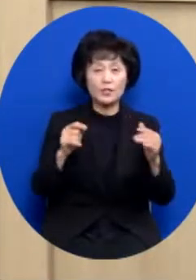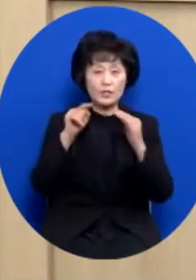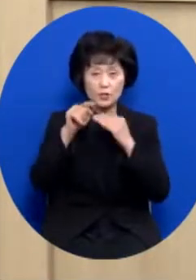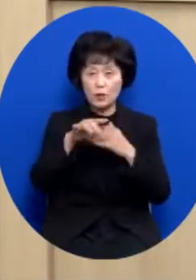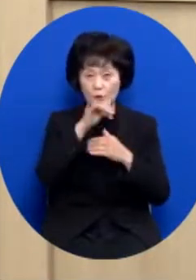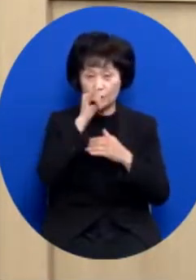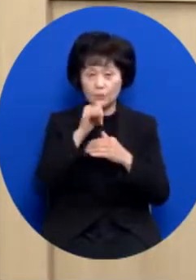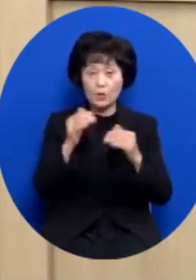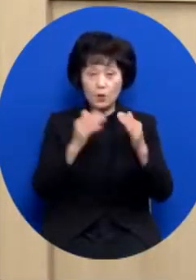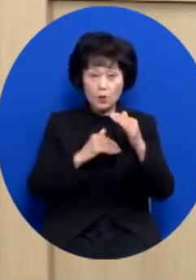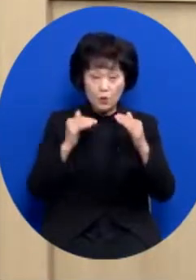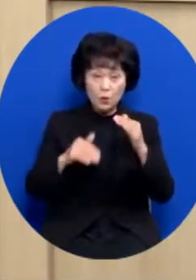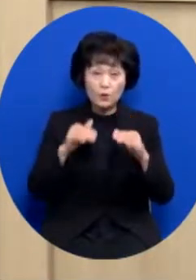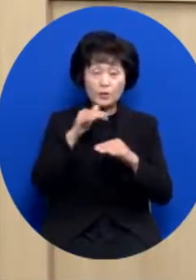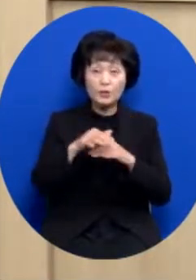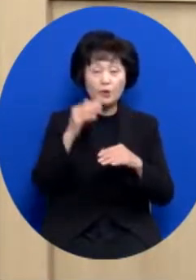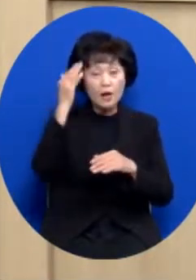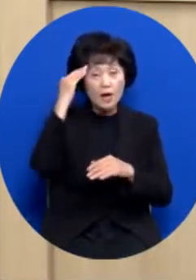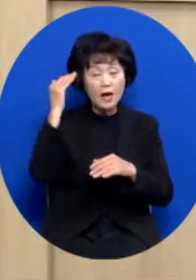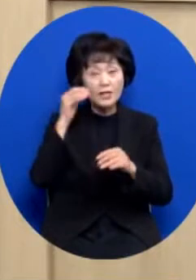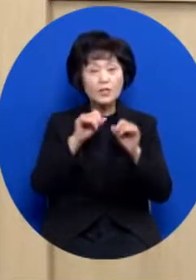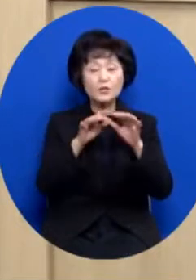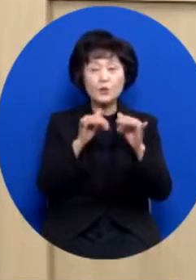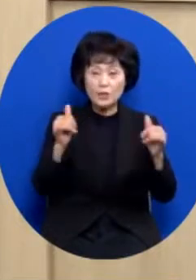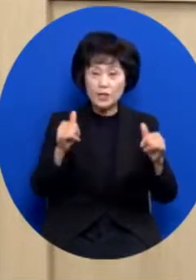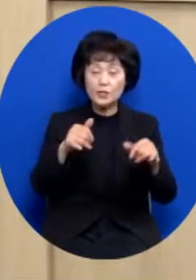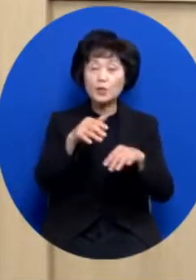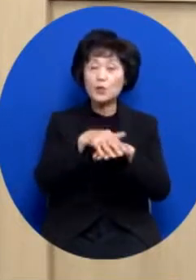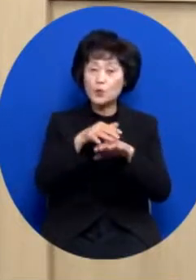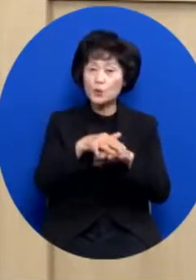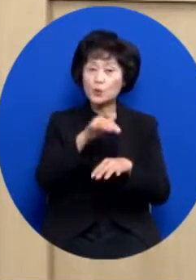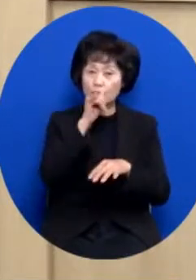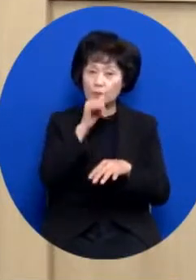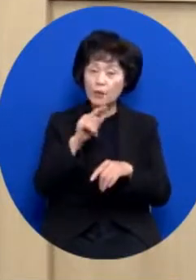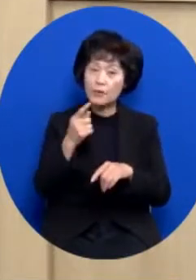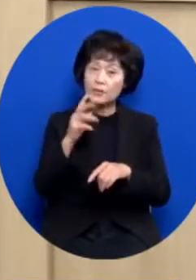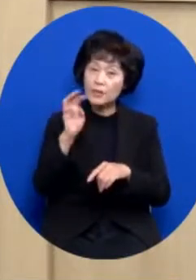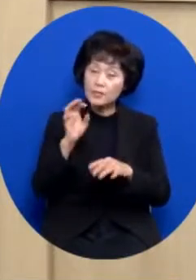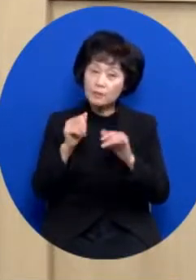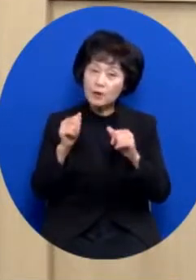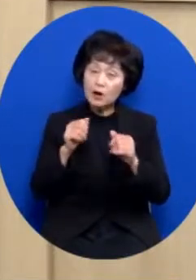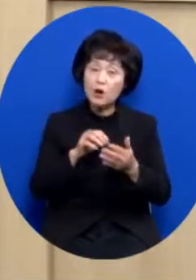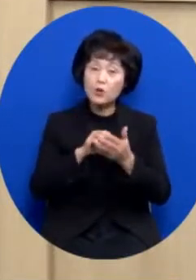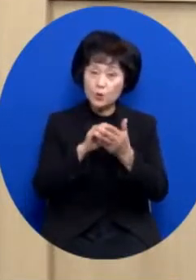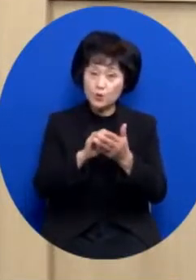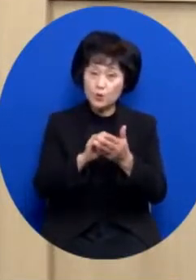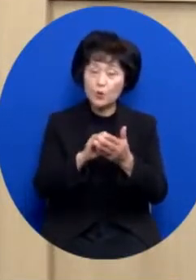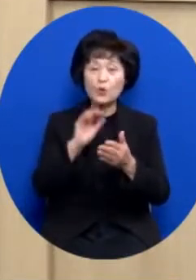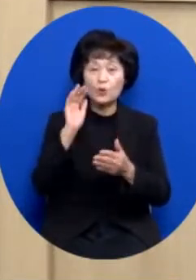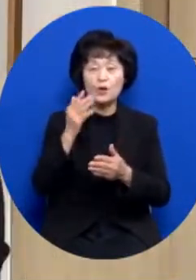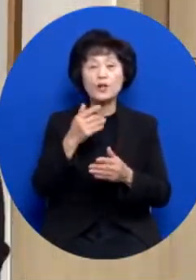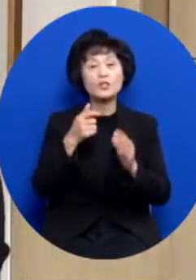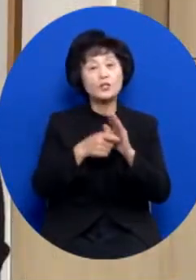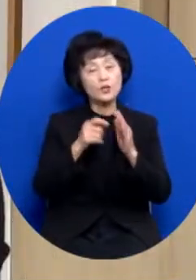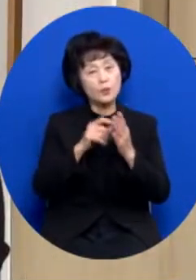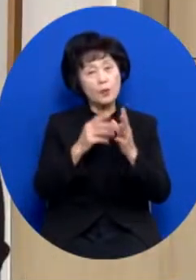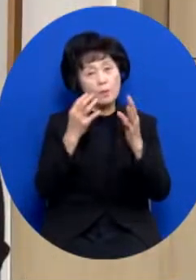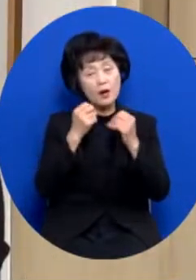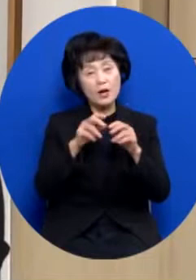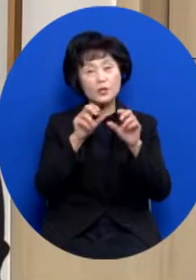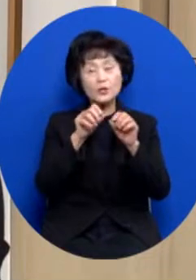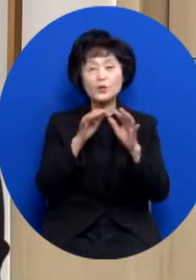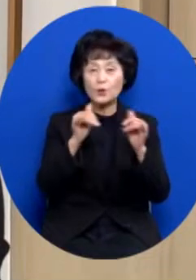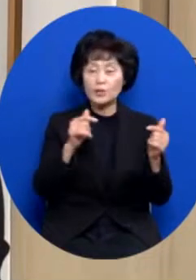선교사회가 조직이 되어 있는데요 선교사회의 한 140여 명의 선교사님의 등록되어 있을 정도로 굉장히 많은 선주사님들이